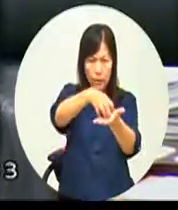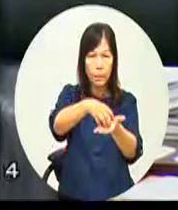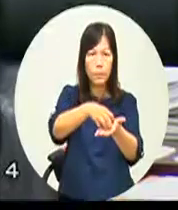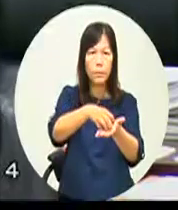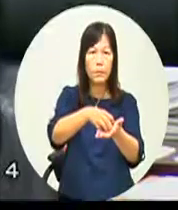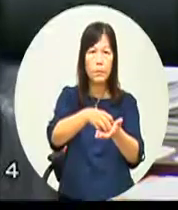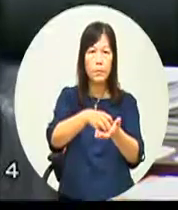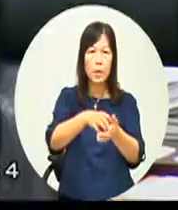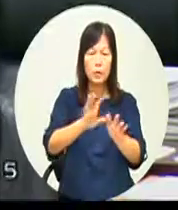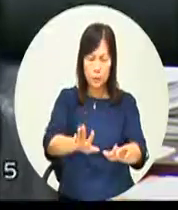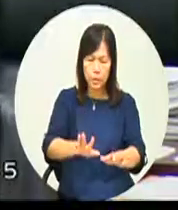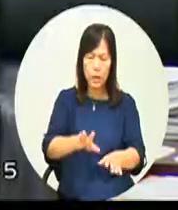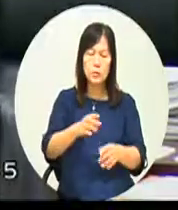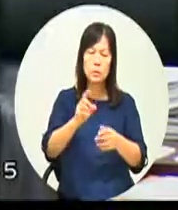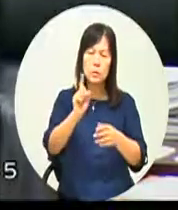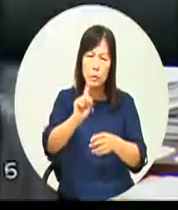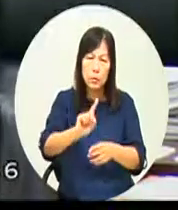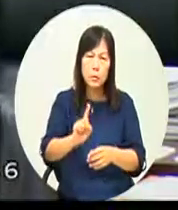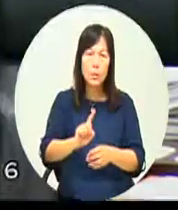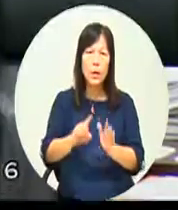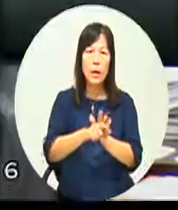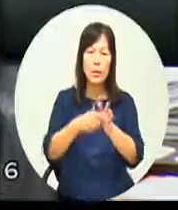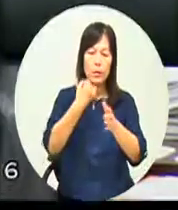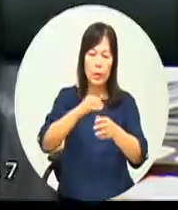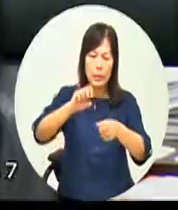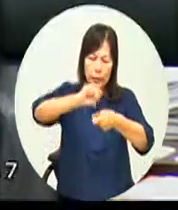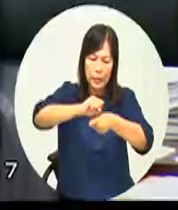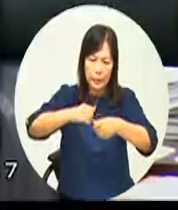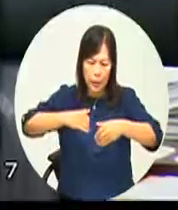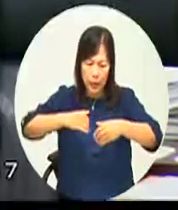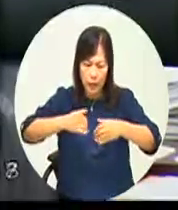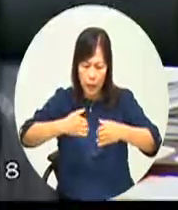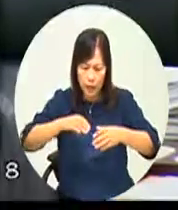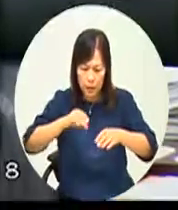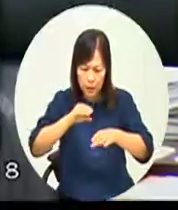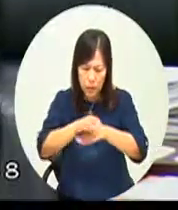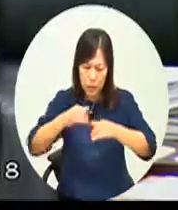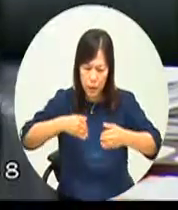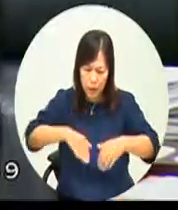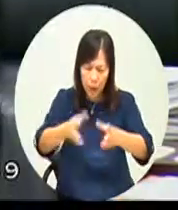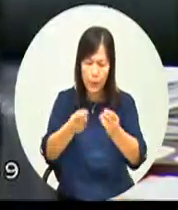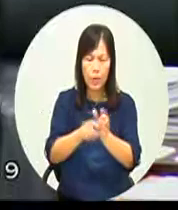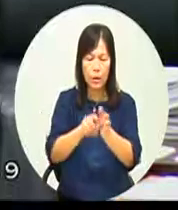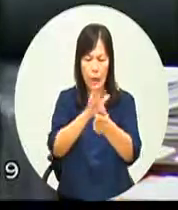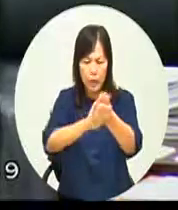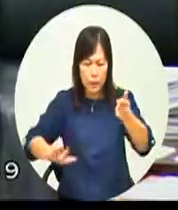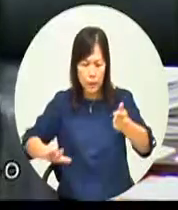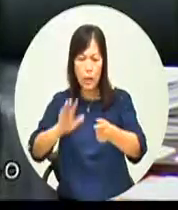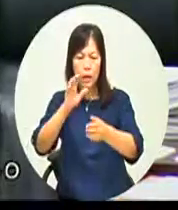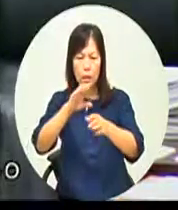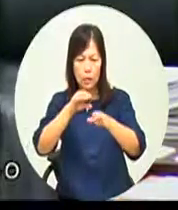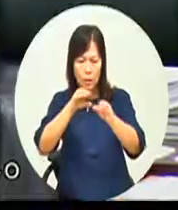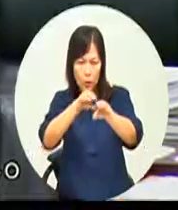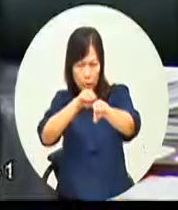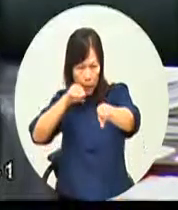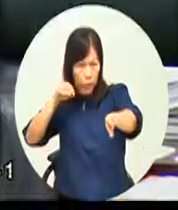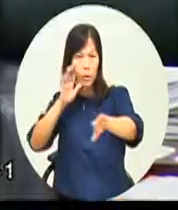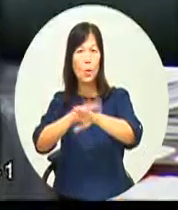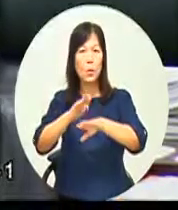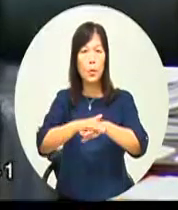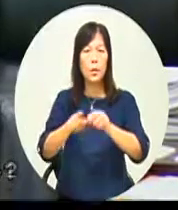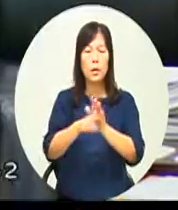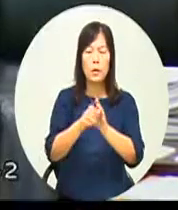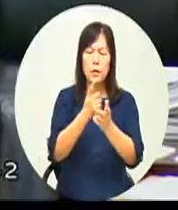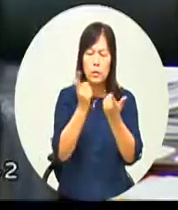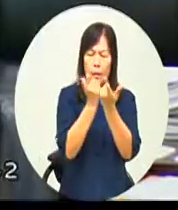目前的状态是因为没有多那一个车道所以导致现在的塞车，啊，其实北上匝道并没有想